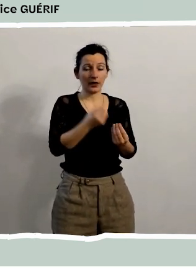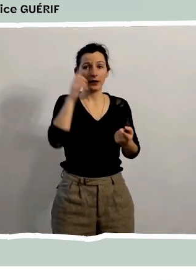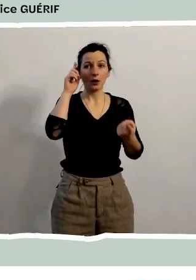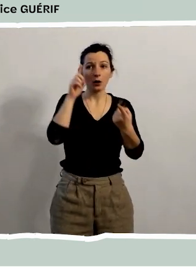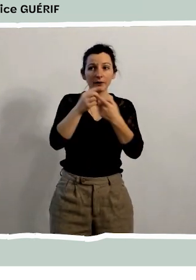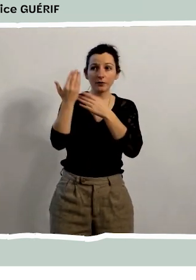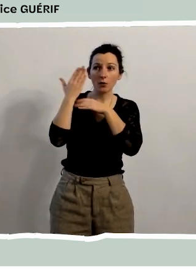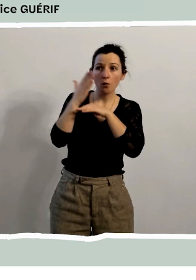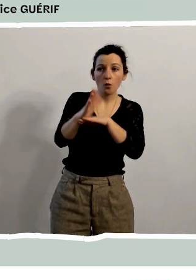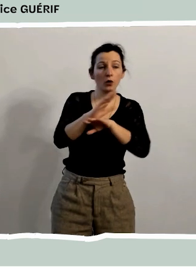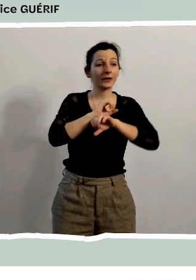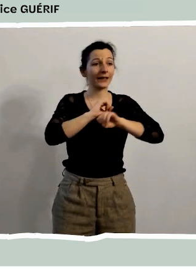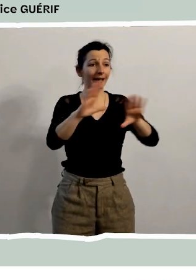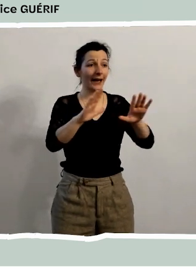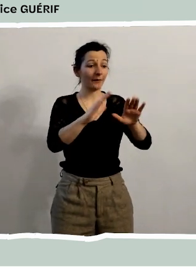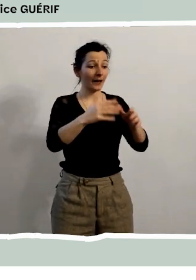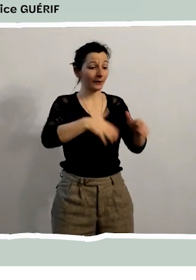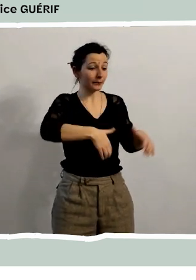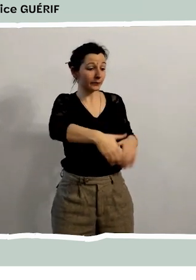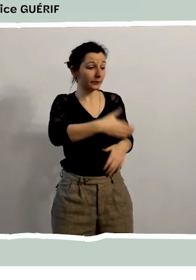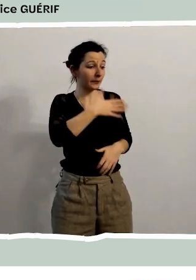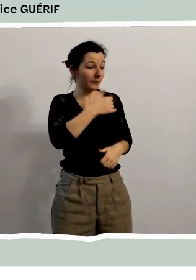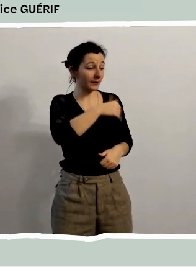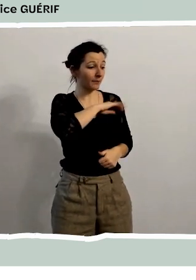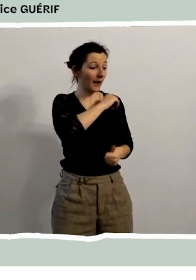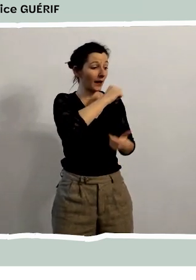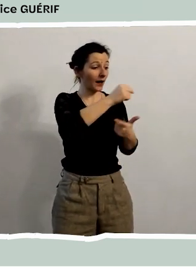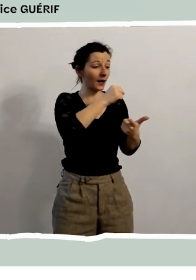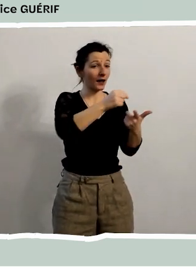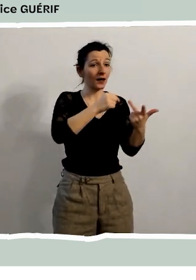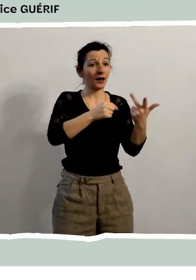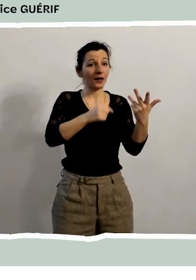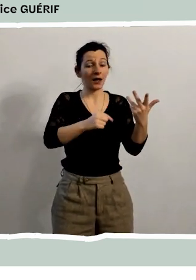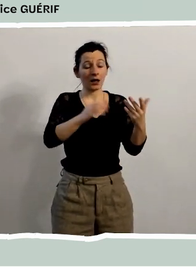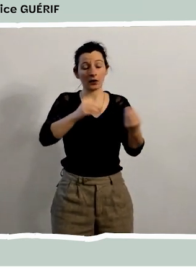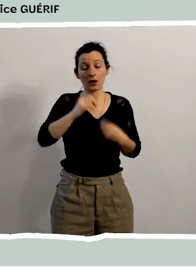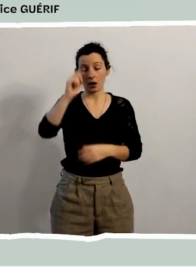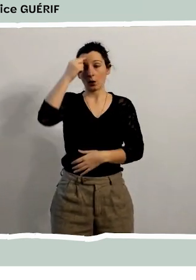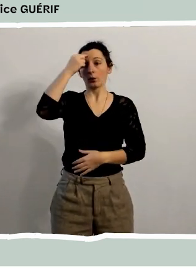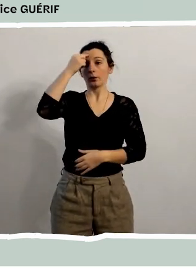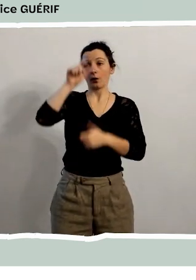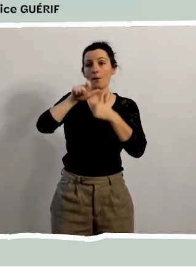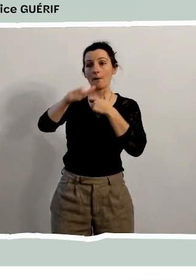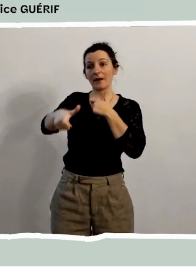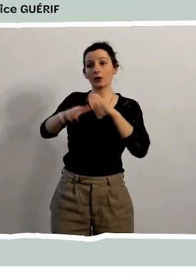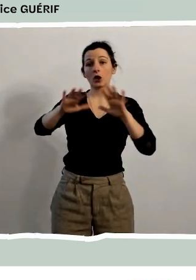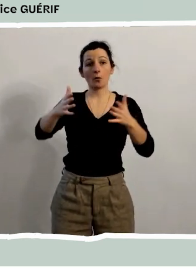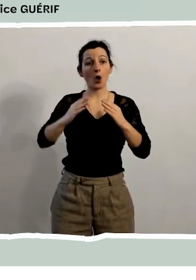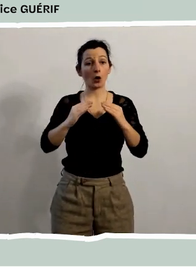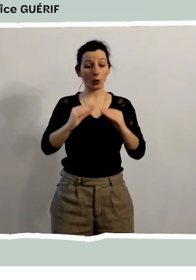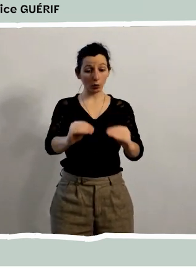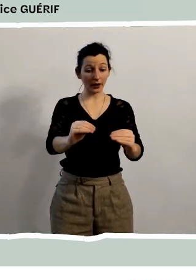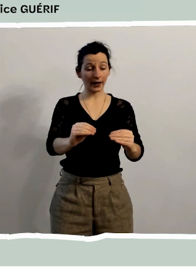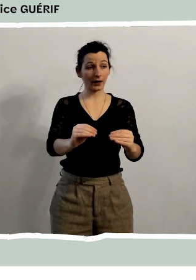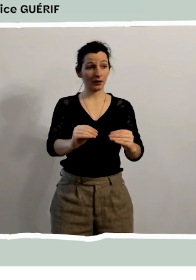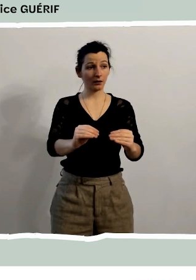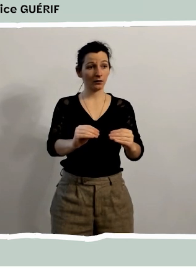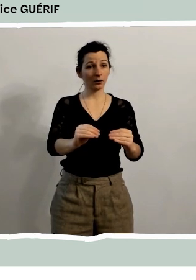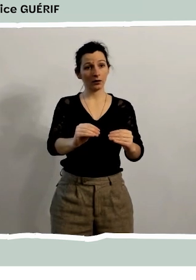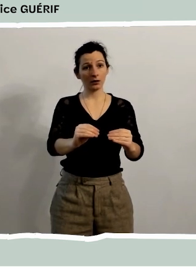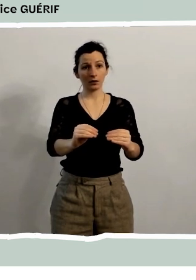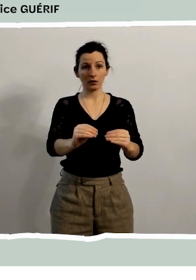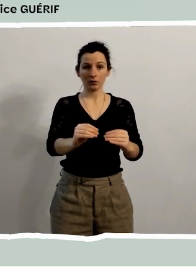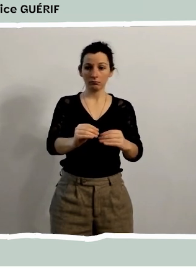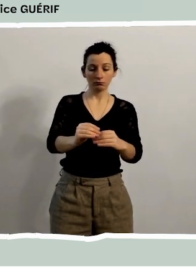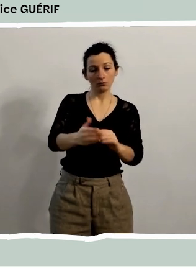communiquer sur cette infertilité, hein, et puis essayer donc de prendre des décisions pour arriver peut-être à